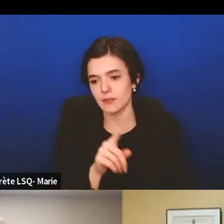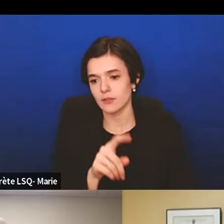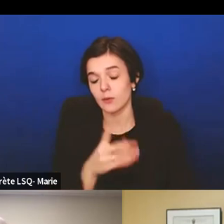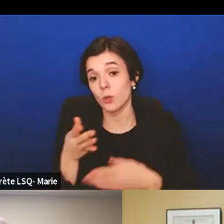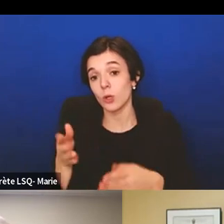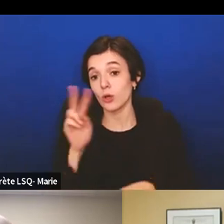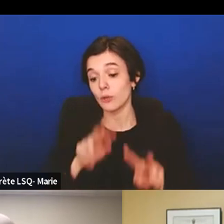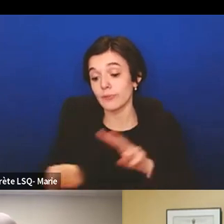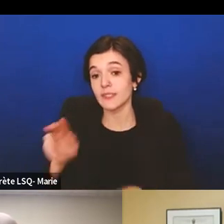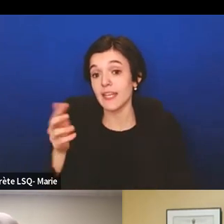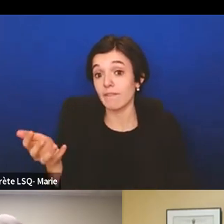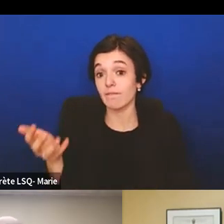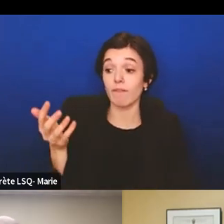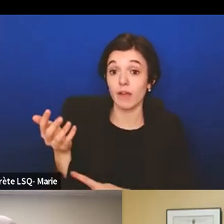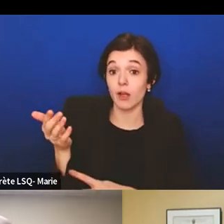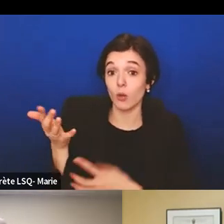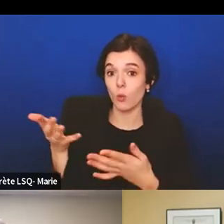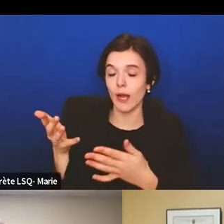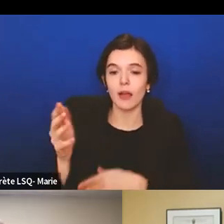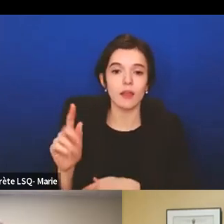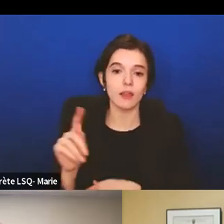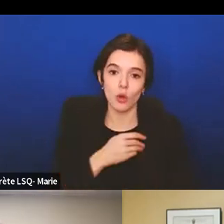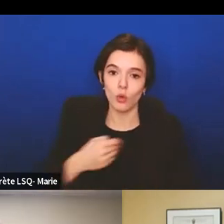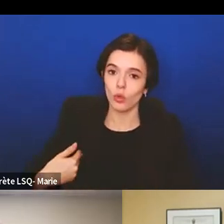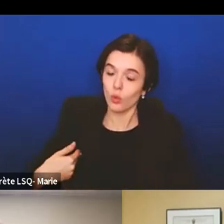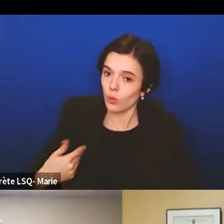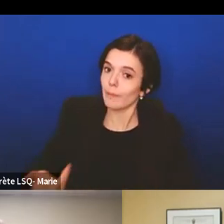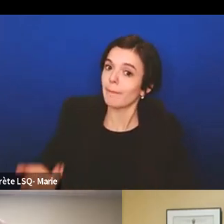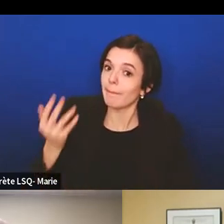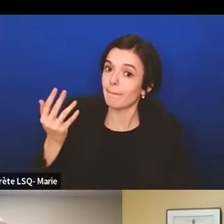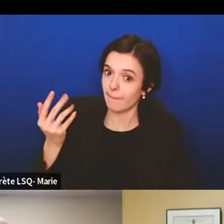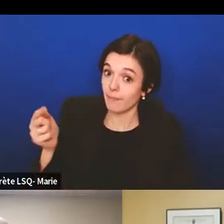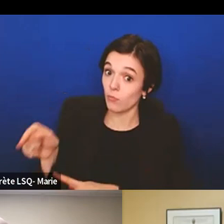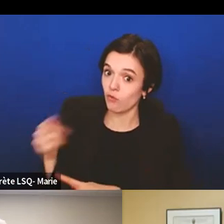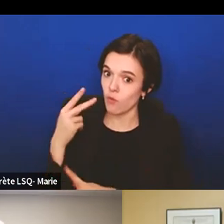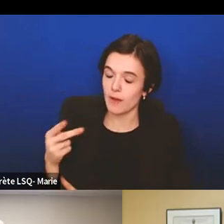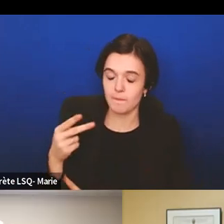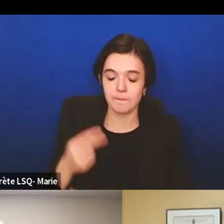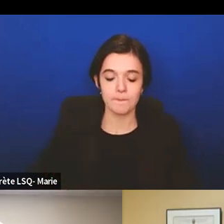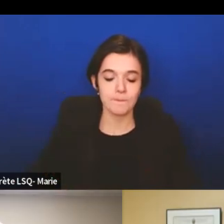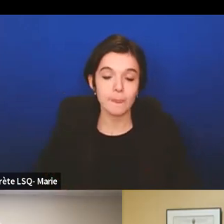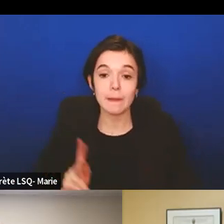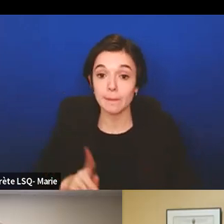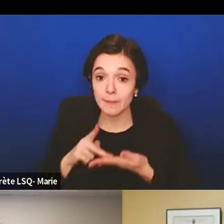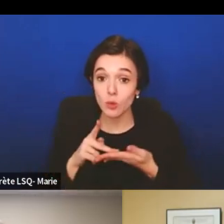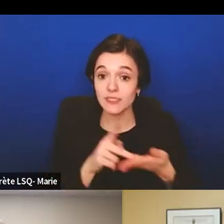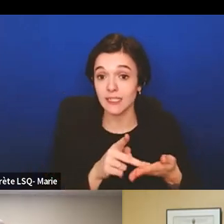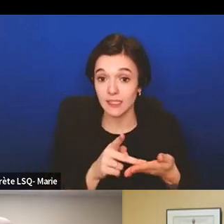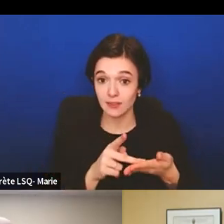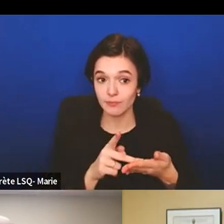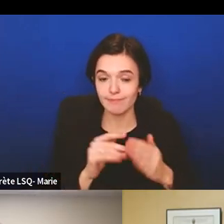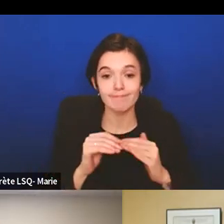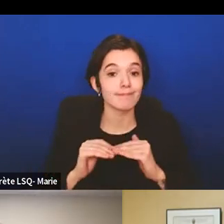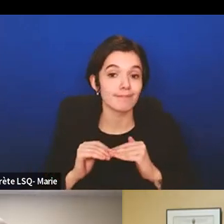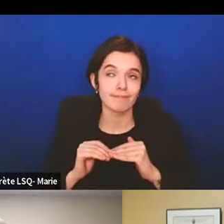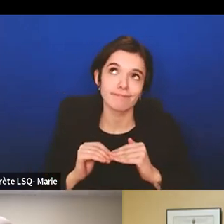plus plausible au niveau de Toronto, alors, les préposés sont en majorité, pas